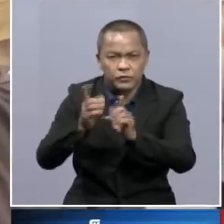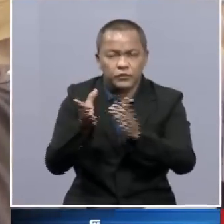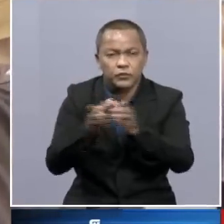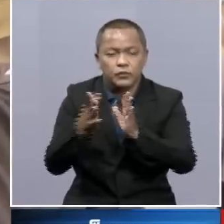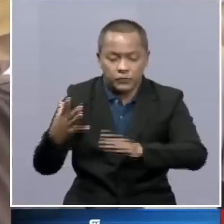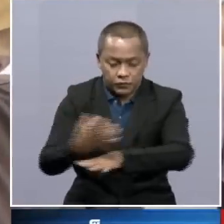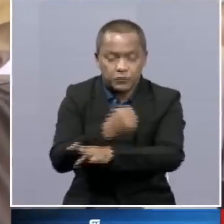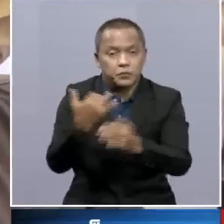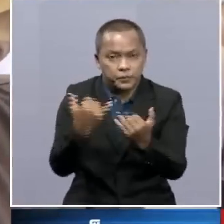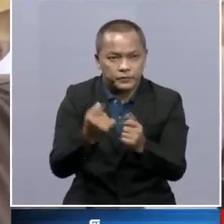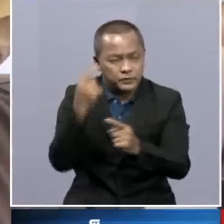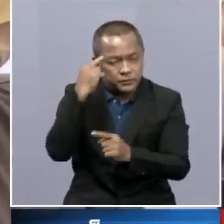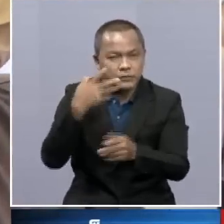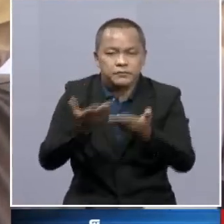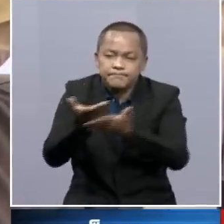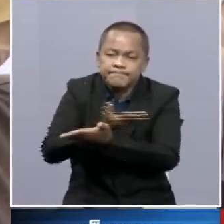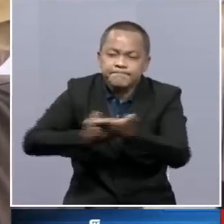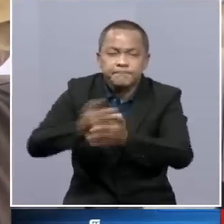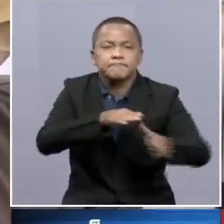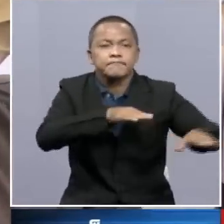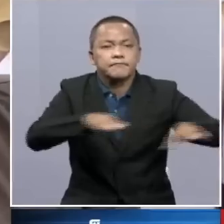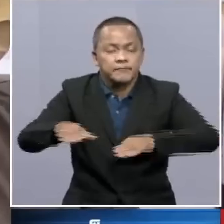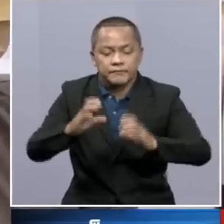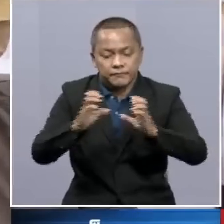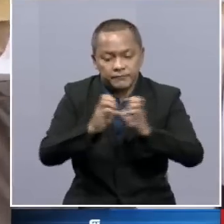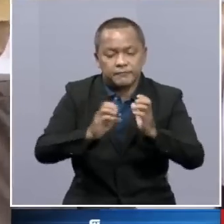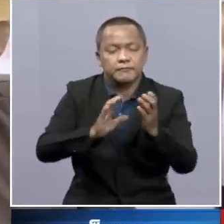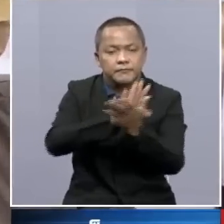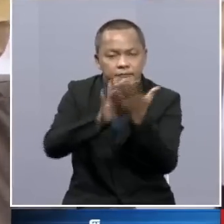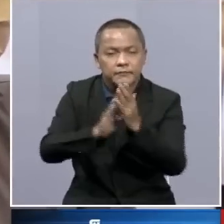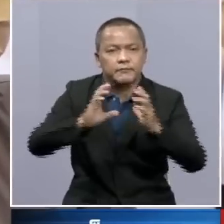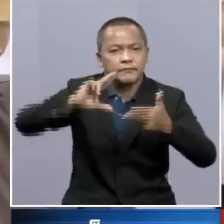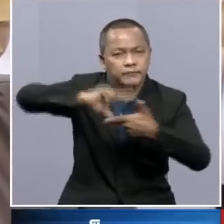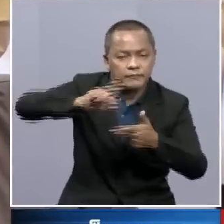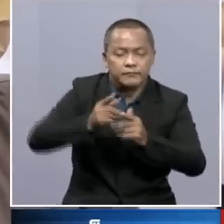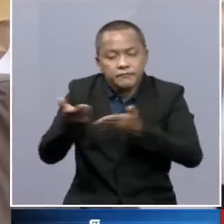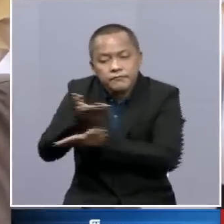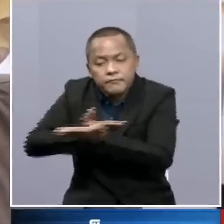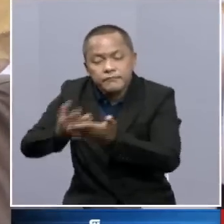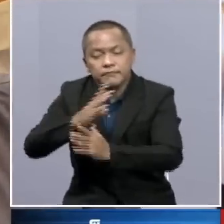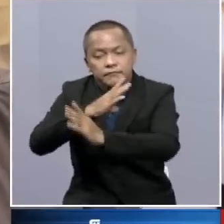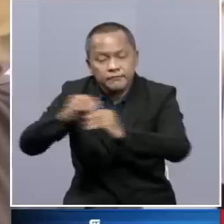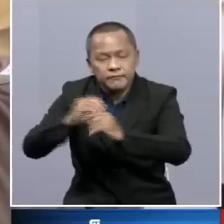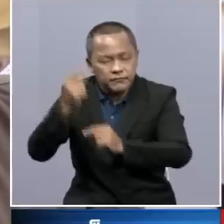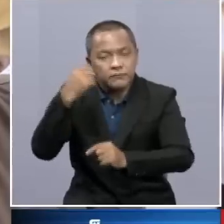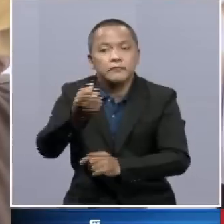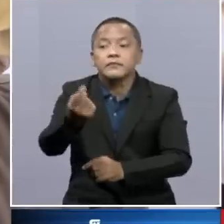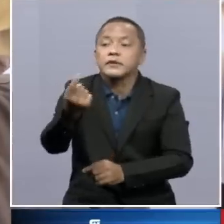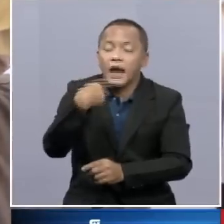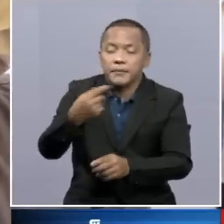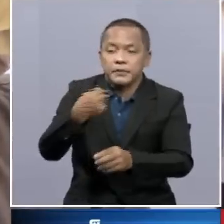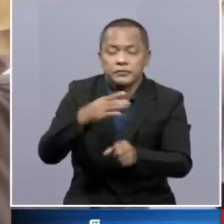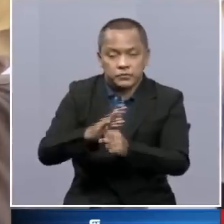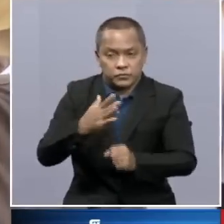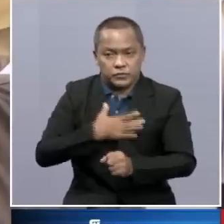การณ์ทางการเมืองแลกเปลี่ยนความพร้อมของทั้งสองพรรคในการเลือกตั้งที่กำลังจะมาถึงซึ่งพลเอกประวิตรก็ได้มีการสอบถามถึงการ